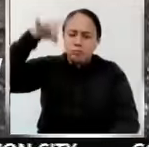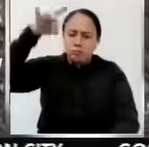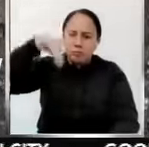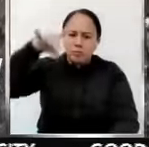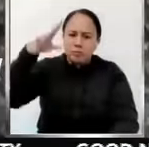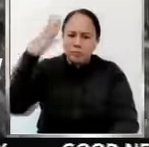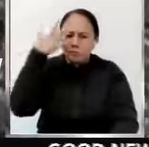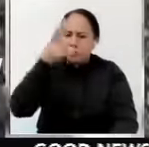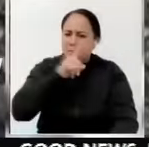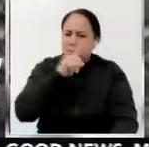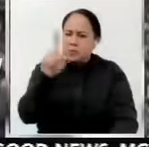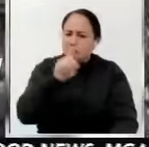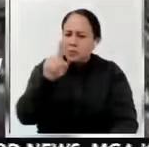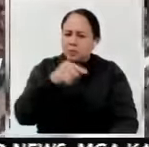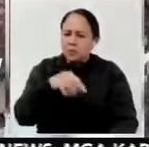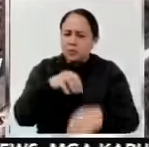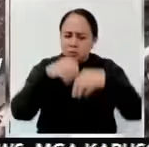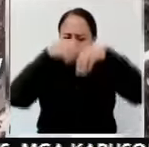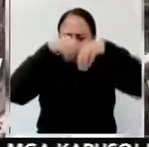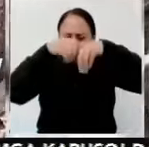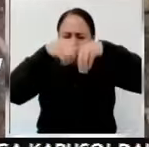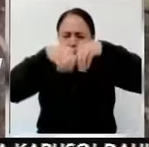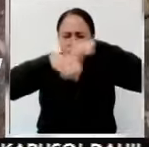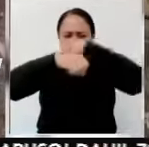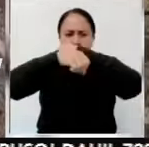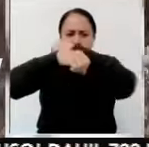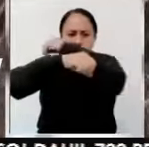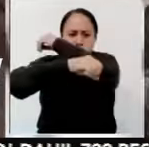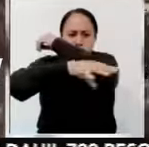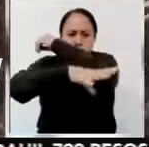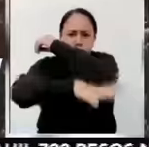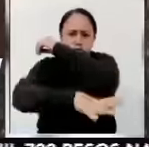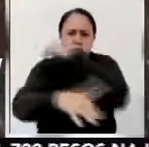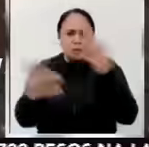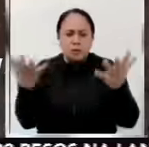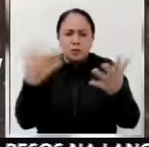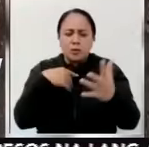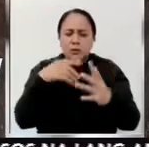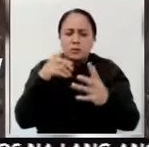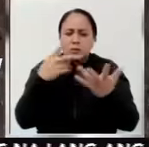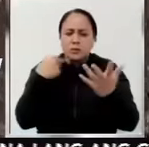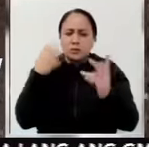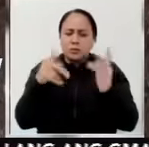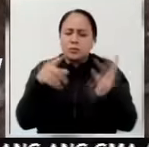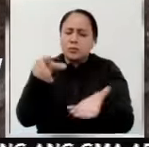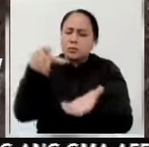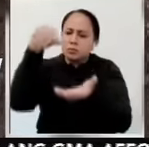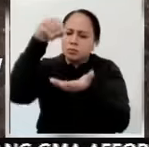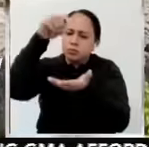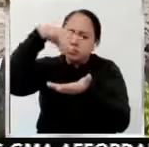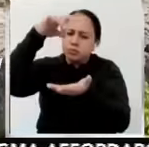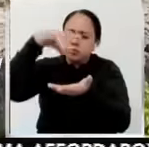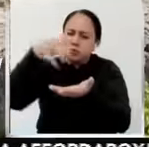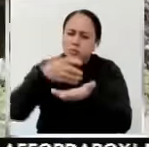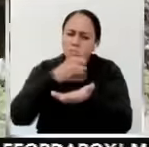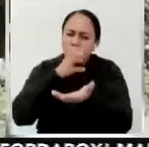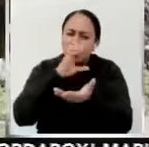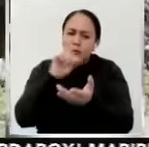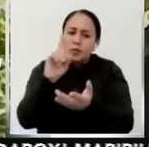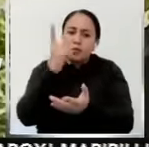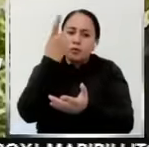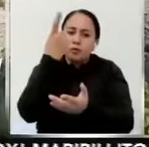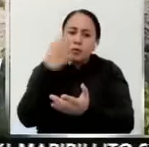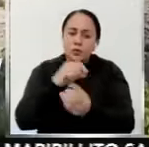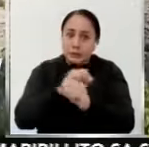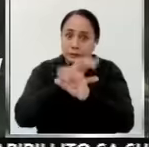ugat ng anong halaman ang pinanggalingan ng tubig, may ilang residenteng kinolekta at ininom ito. Unang patak po niya, malinaw po siya, pero